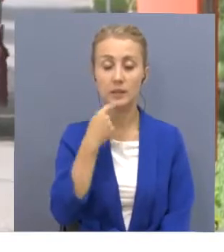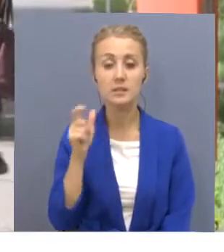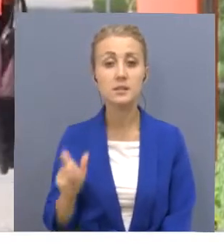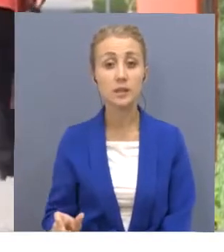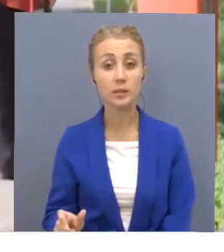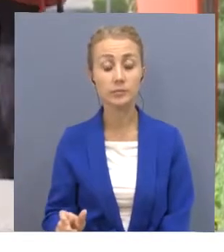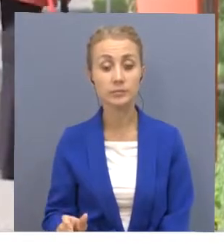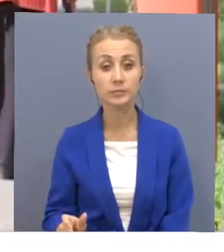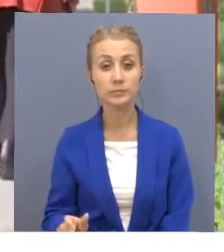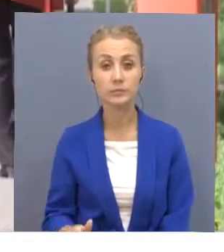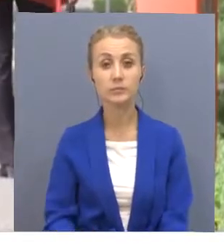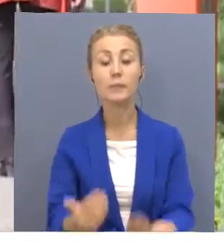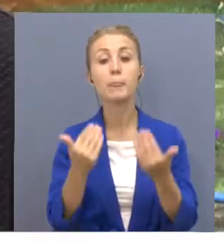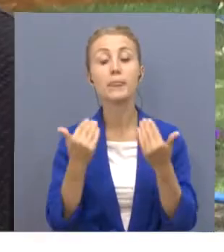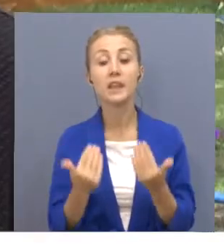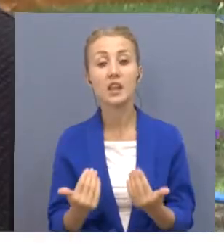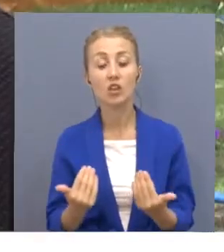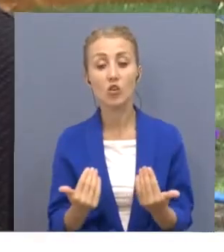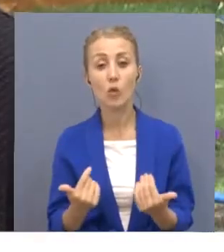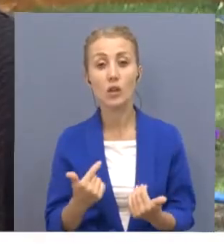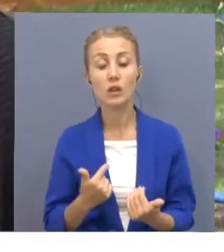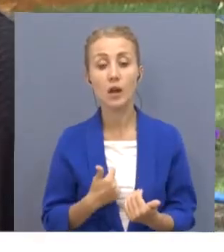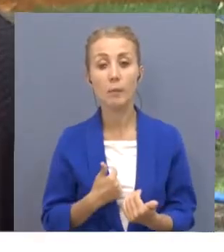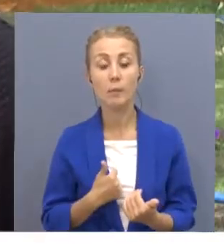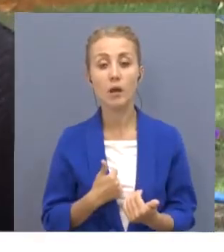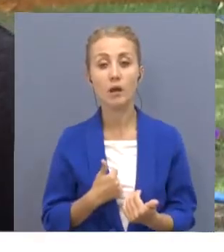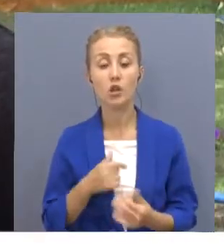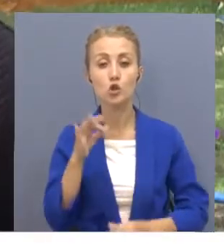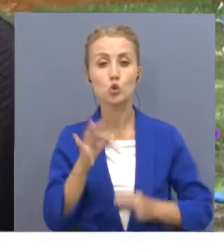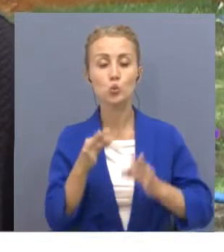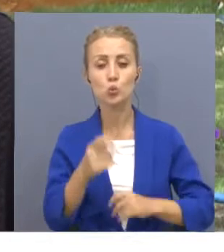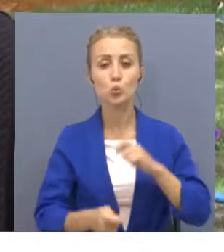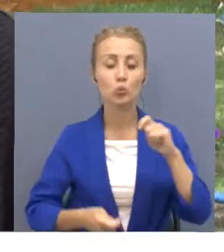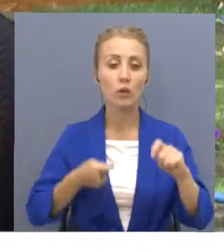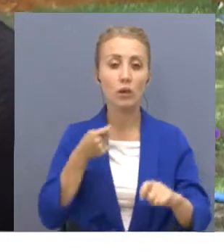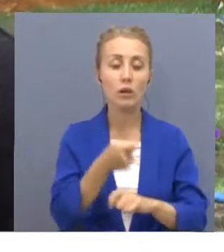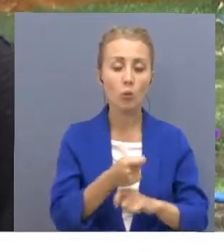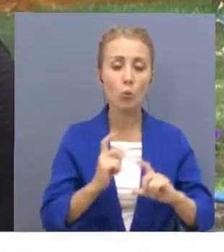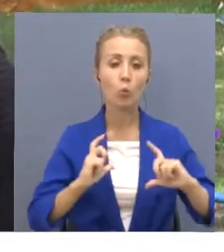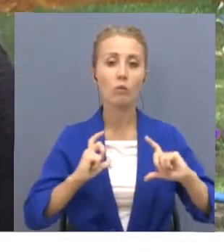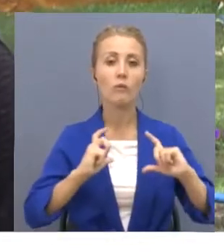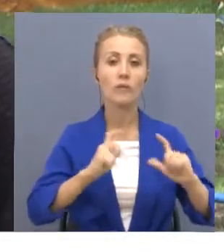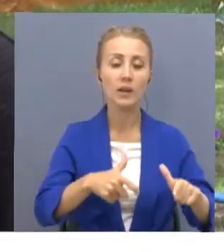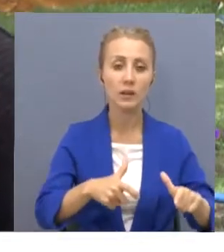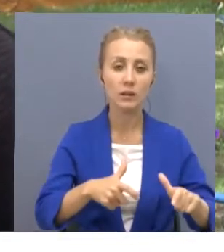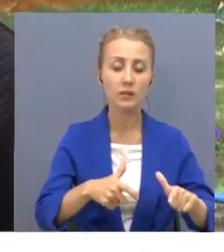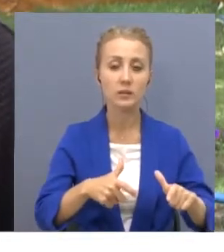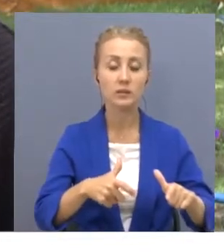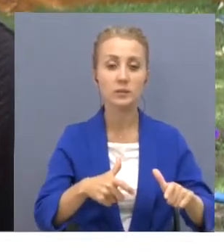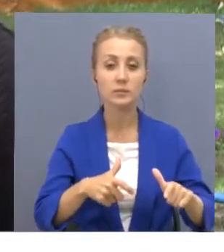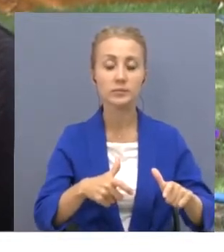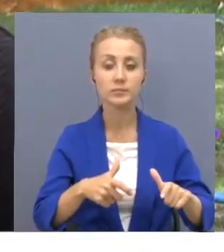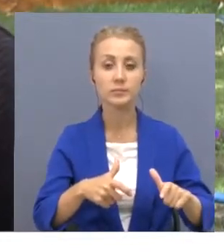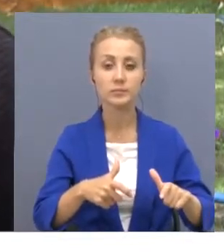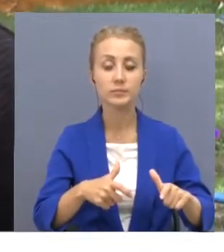До сегодняшнего дня нами производятся работы по взысканию дебиторской задолженности путем уведомления, взыскания в судебном порядке,